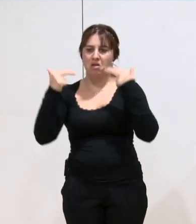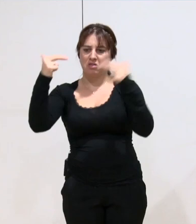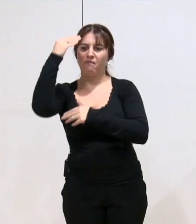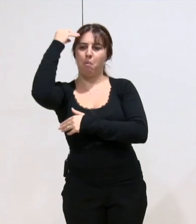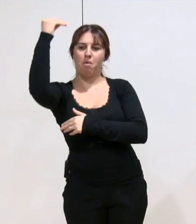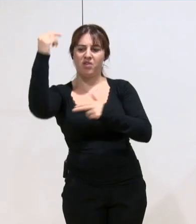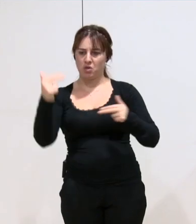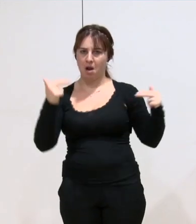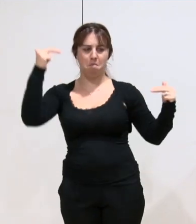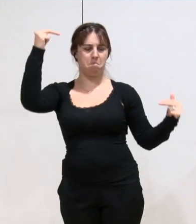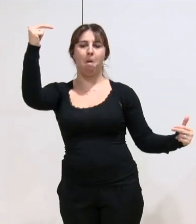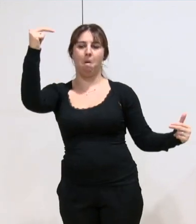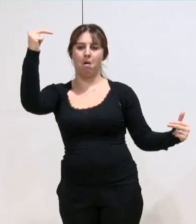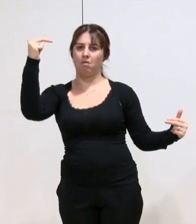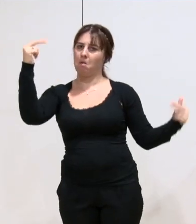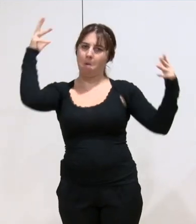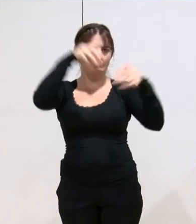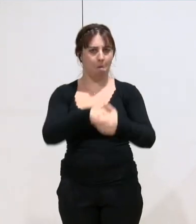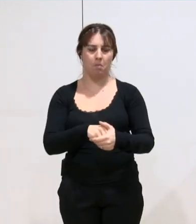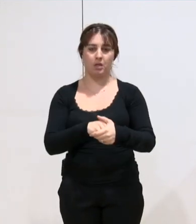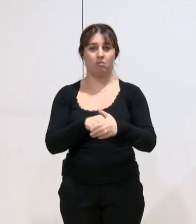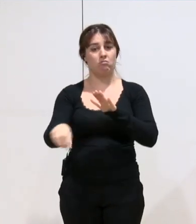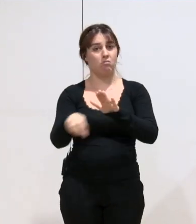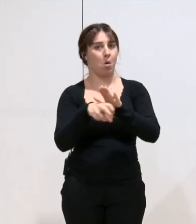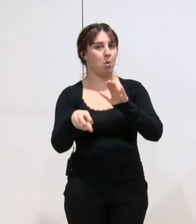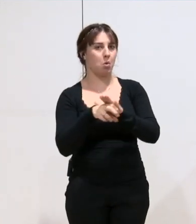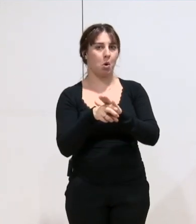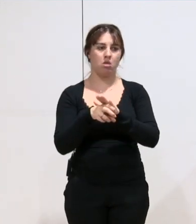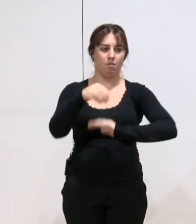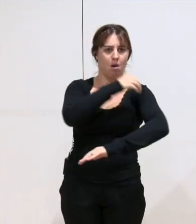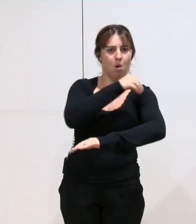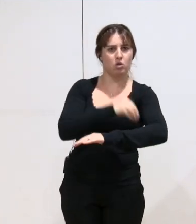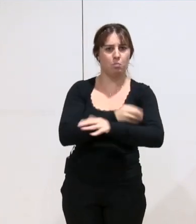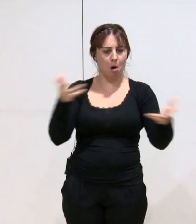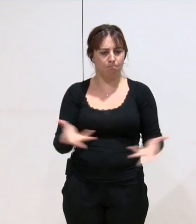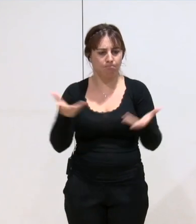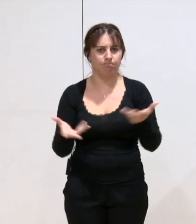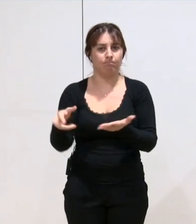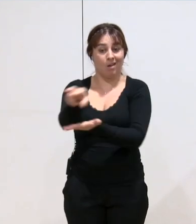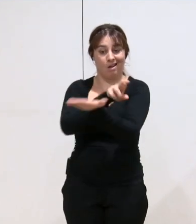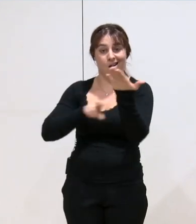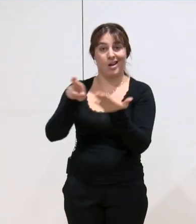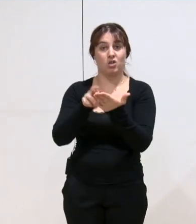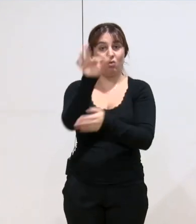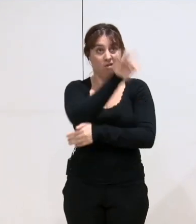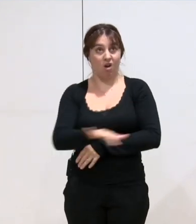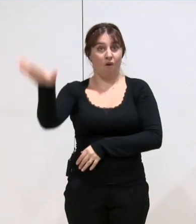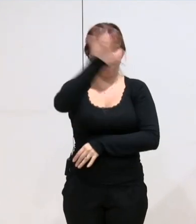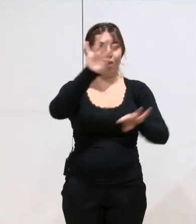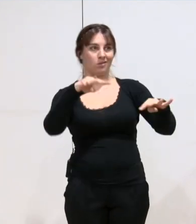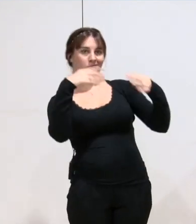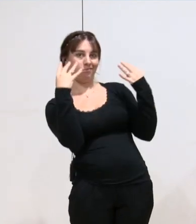qui contribueront au rayonnement sportif de Grenoble et sa région en France comme à l'étranger.